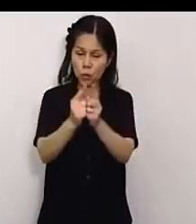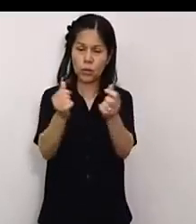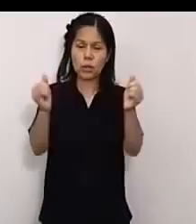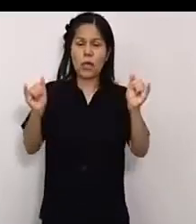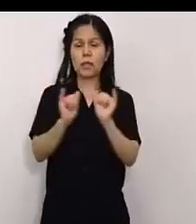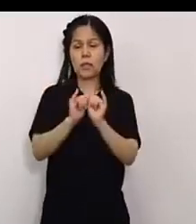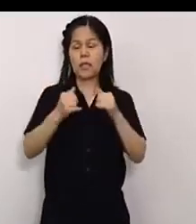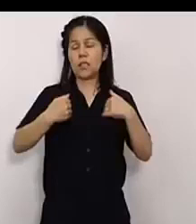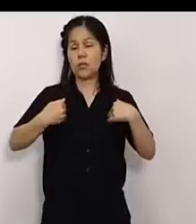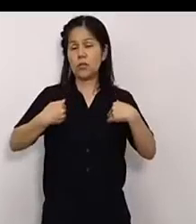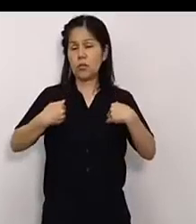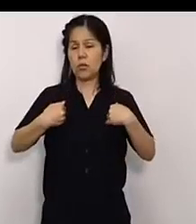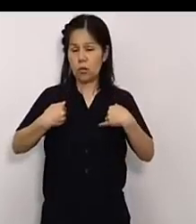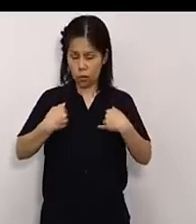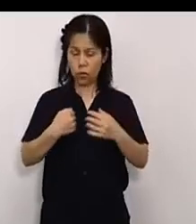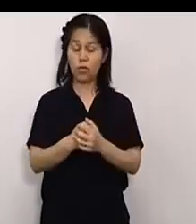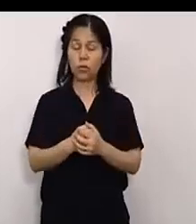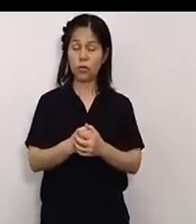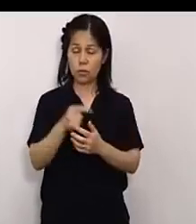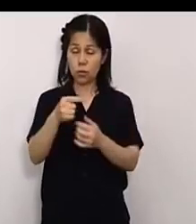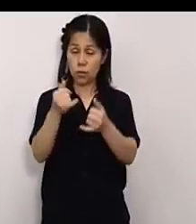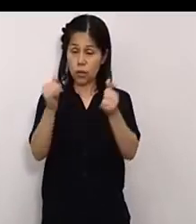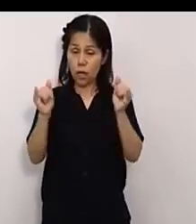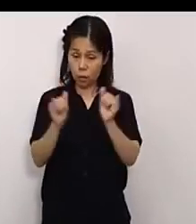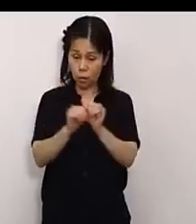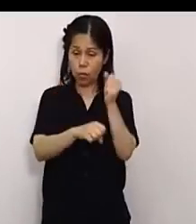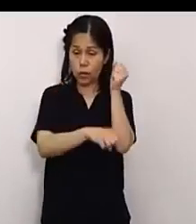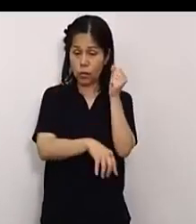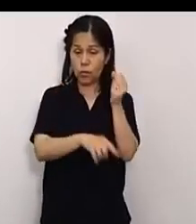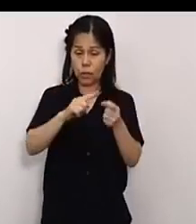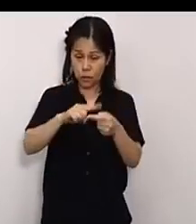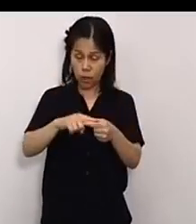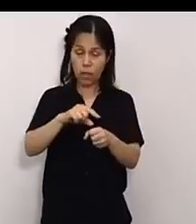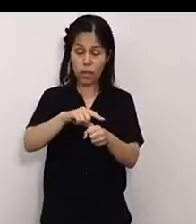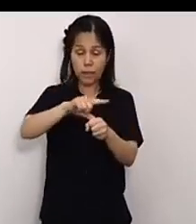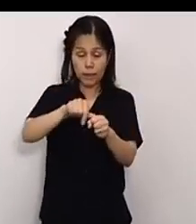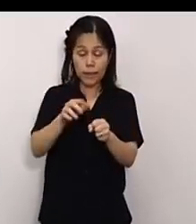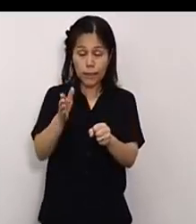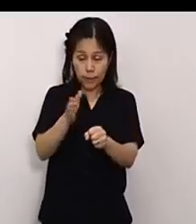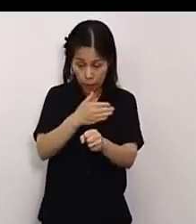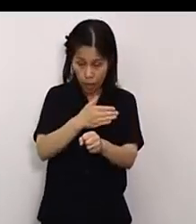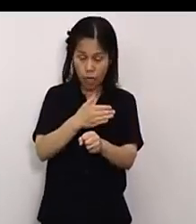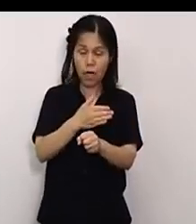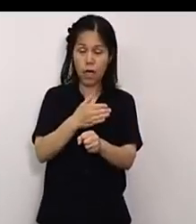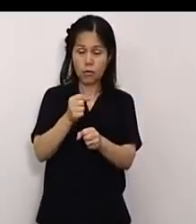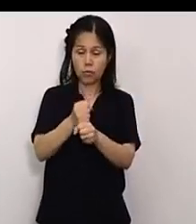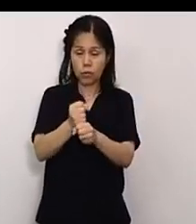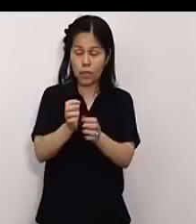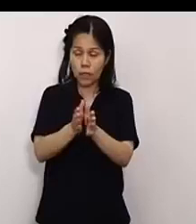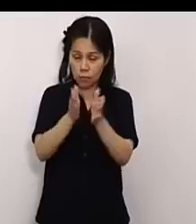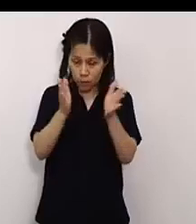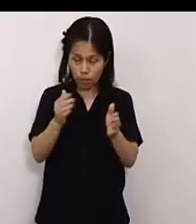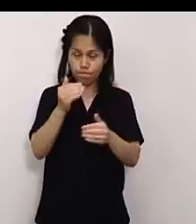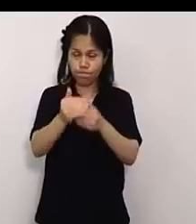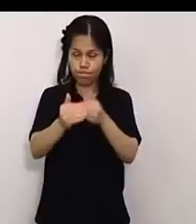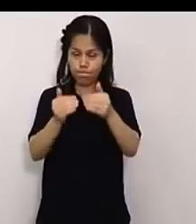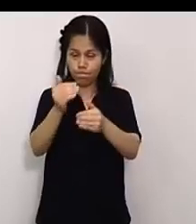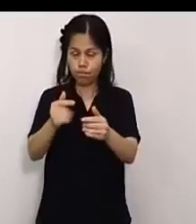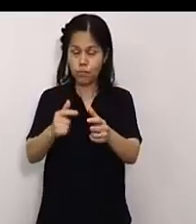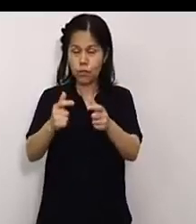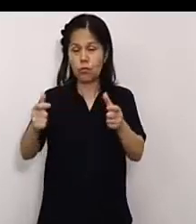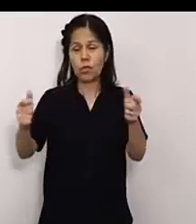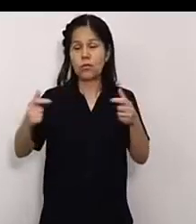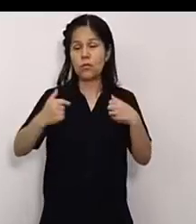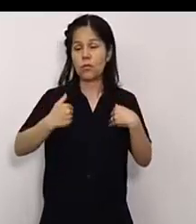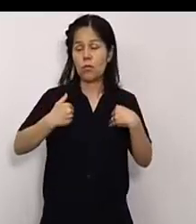ので、そういう社会を基礎的には地域からコミュニティをきちっと作っていくような活動